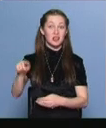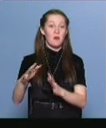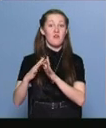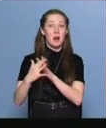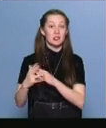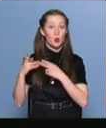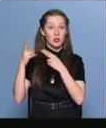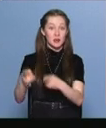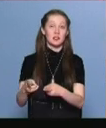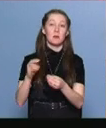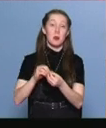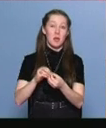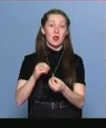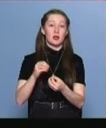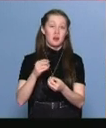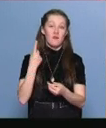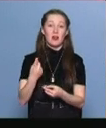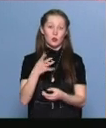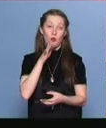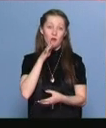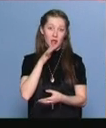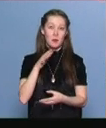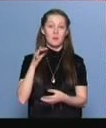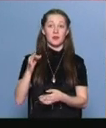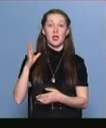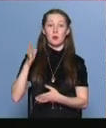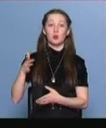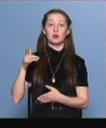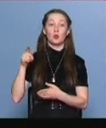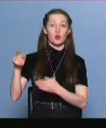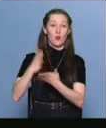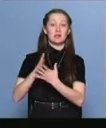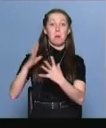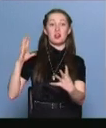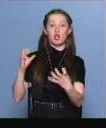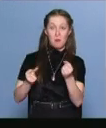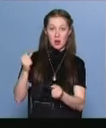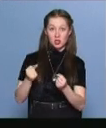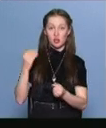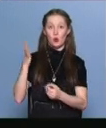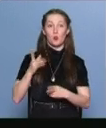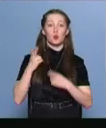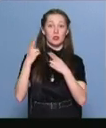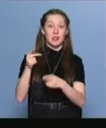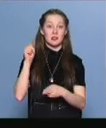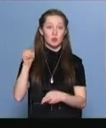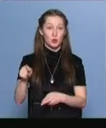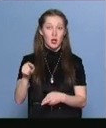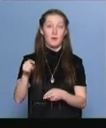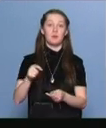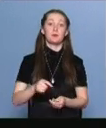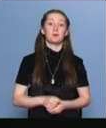одно и то же примерно время. У него есть внедорожник у сельского участкового. Люди будут знать, что раз в неделю будет туда приезжать